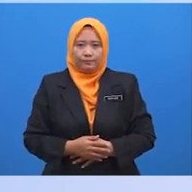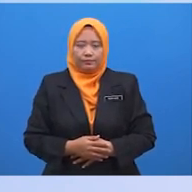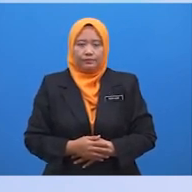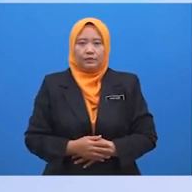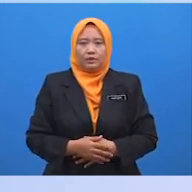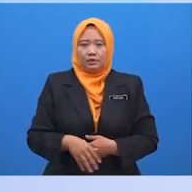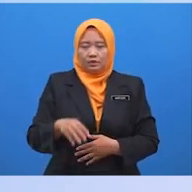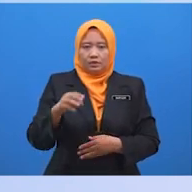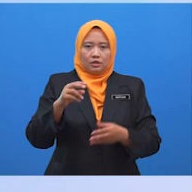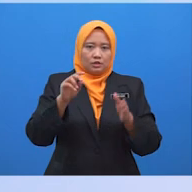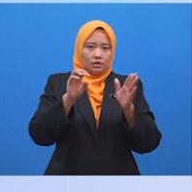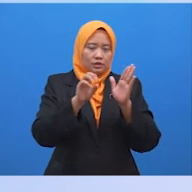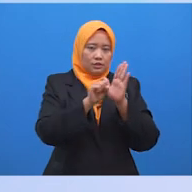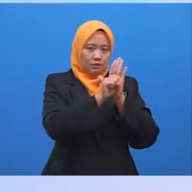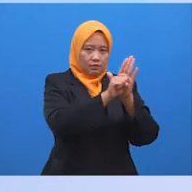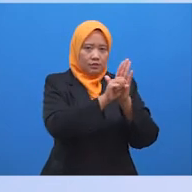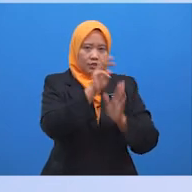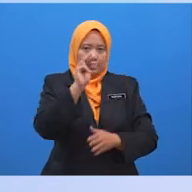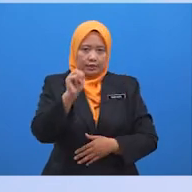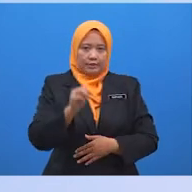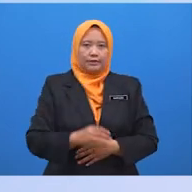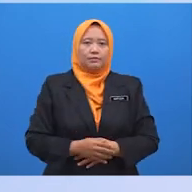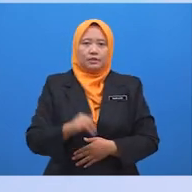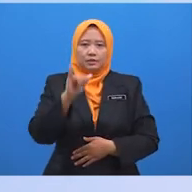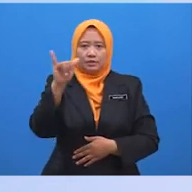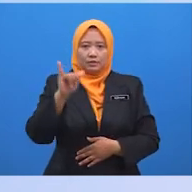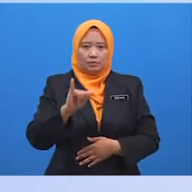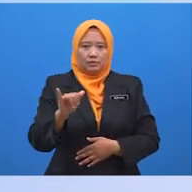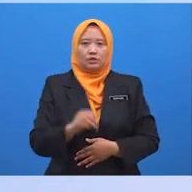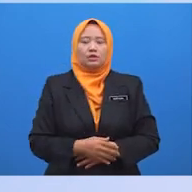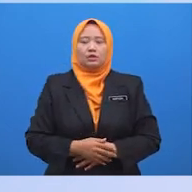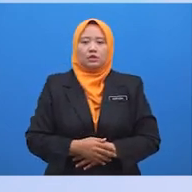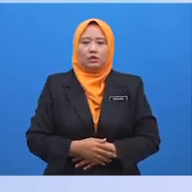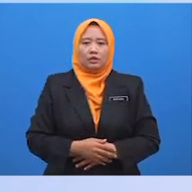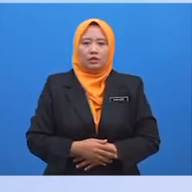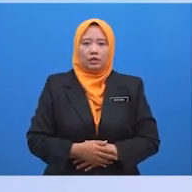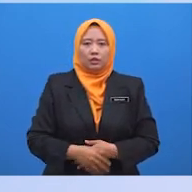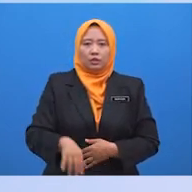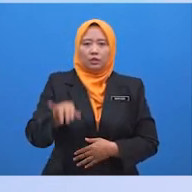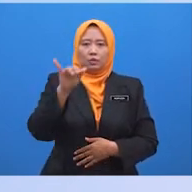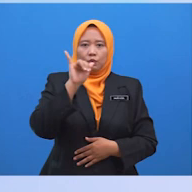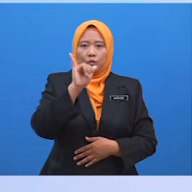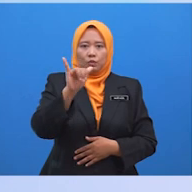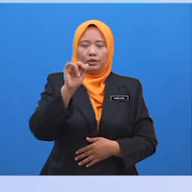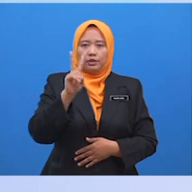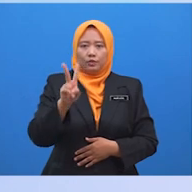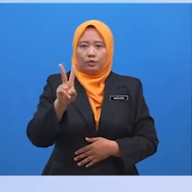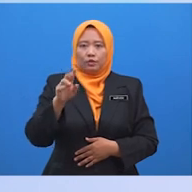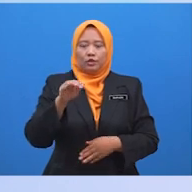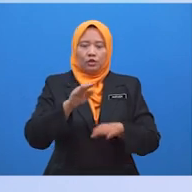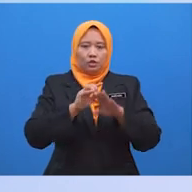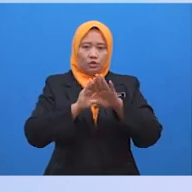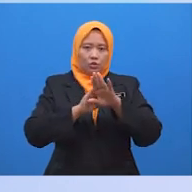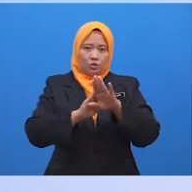jarak mencancang QN bahagi jarak mengufuk PN, yang juga